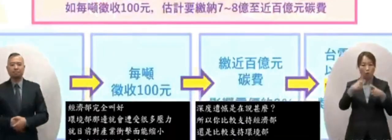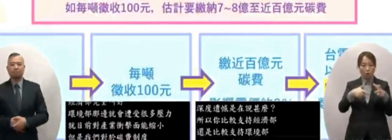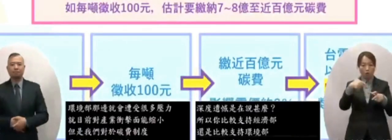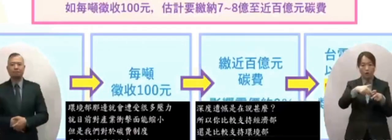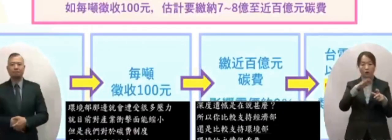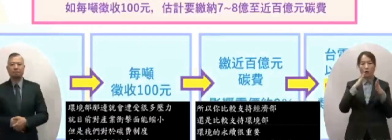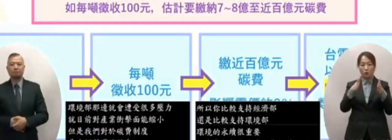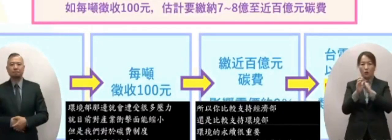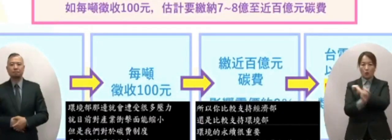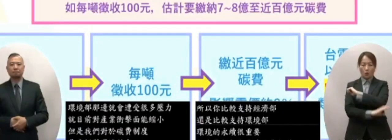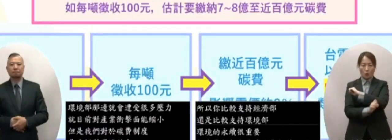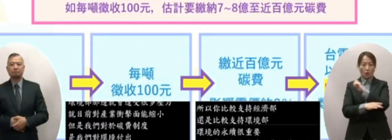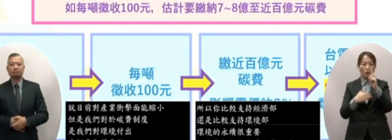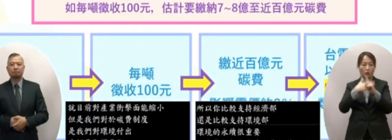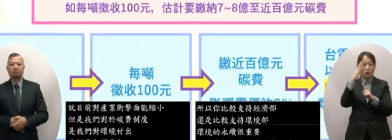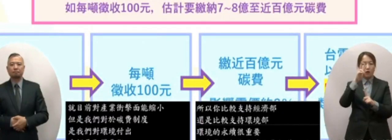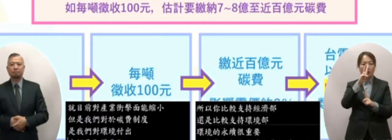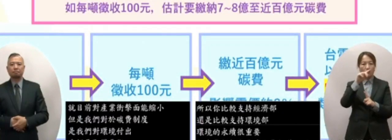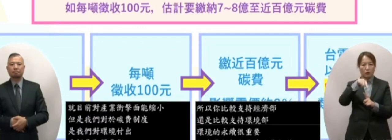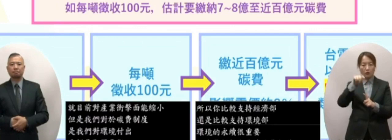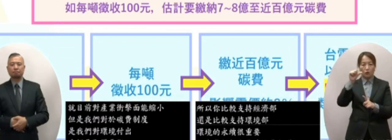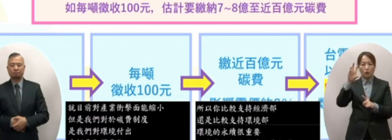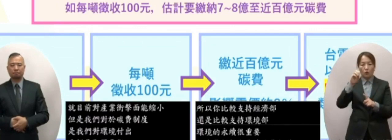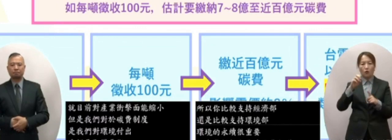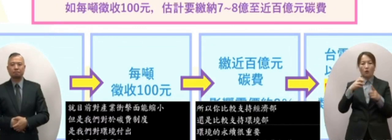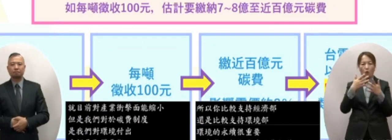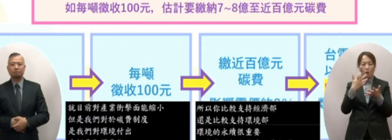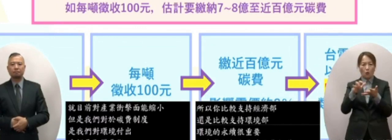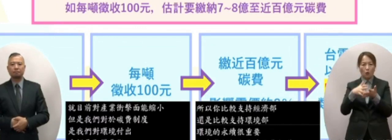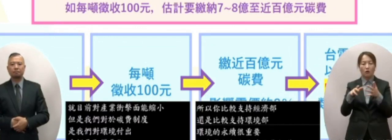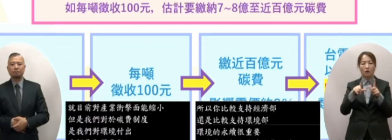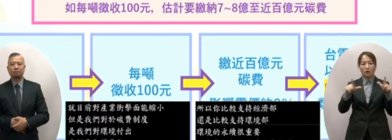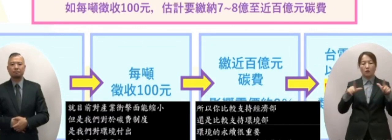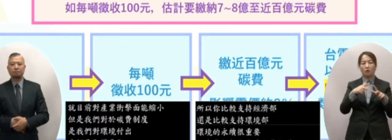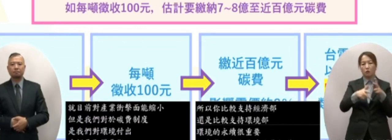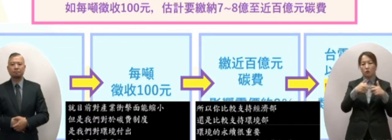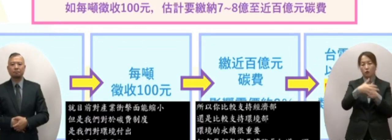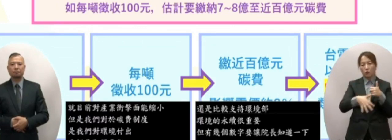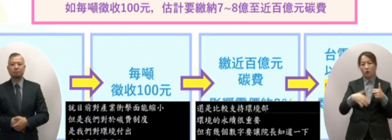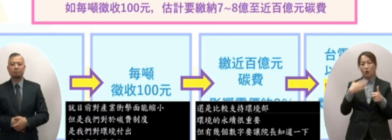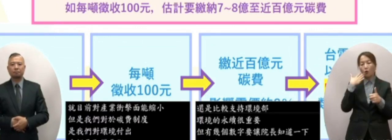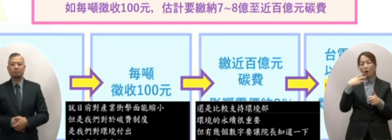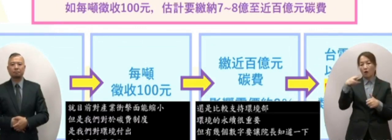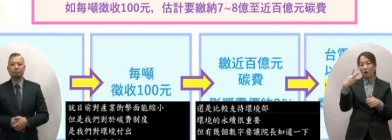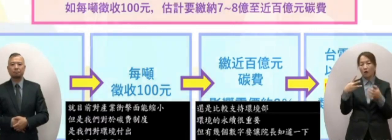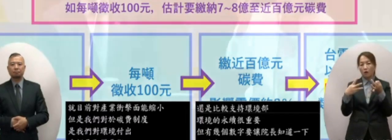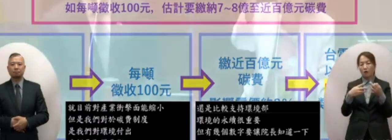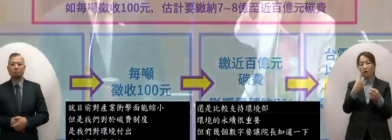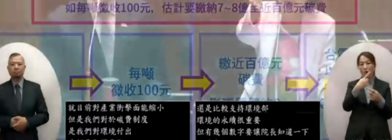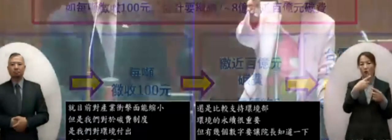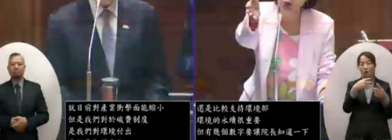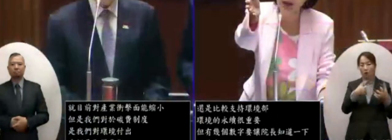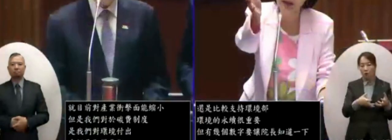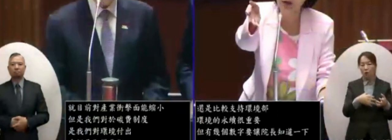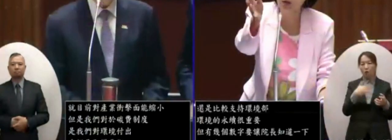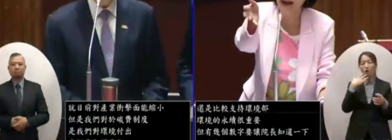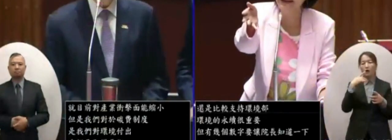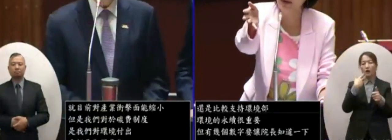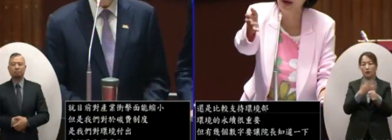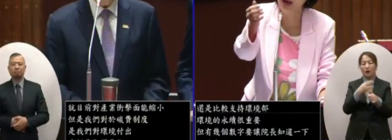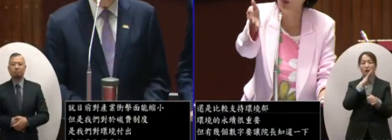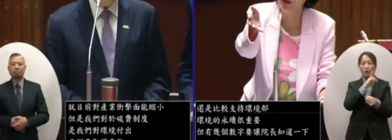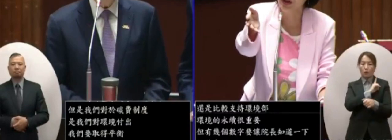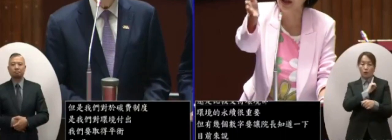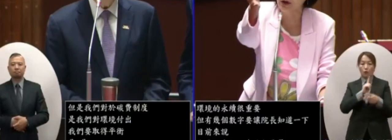超过2.5万吨的这个碳排的大户嘛。那你看嘛，300块一吨，但是你如果有一些优惠自主排碳的话，可以50，也可